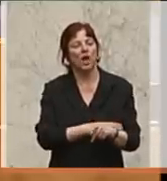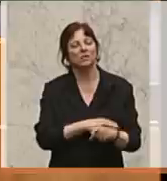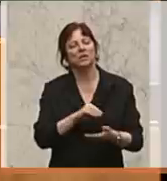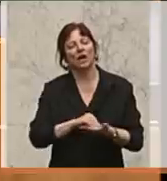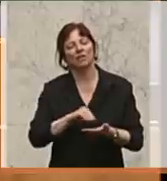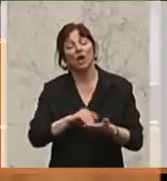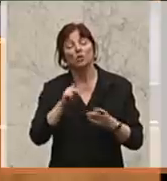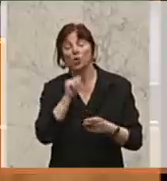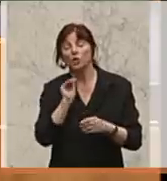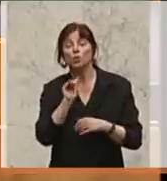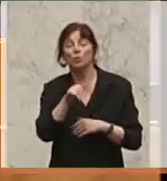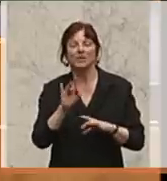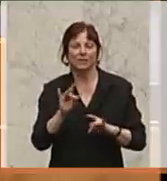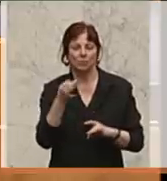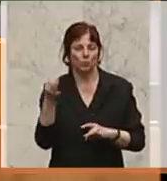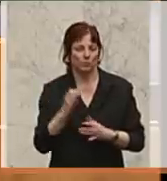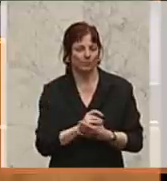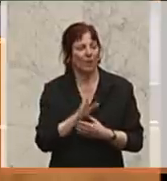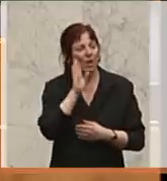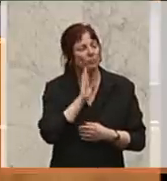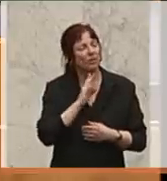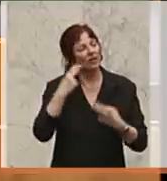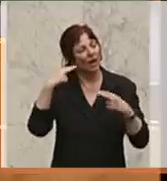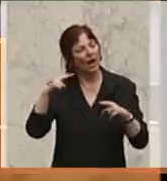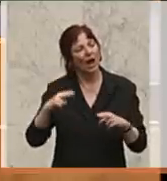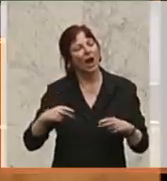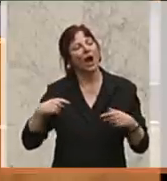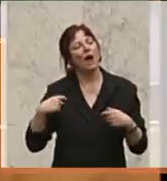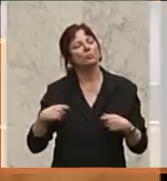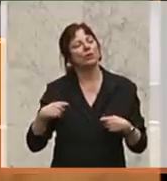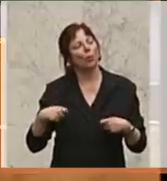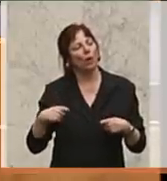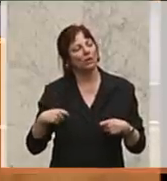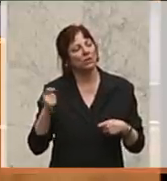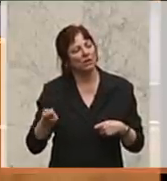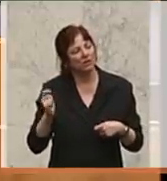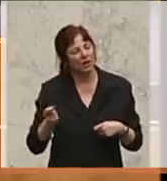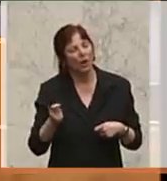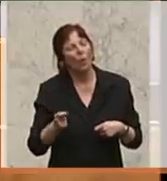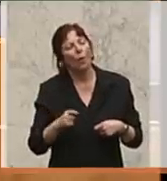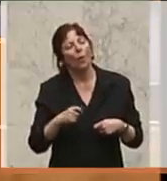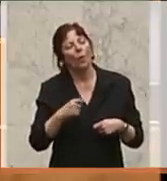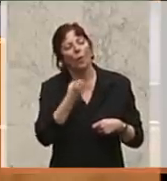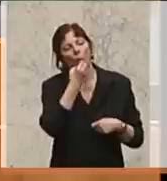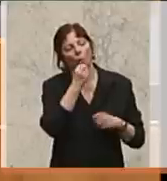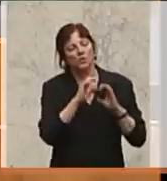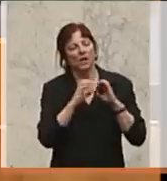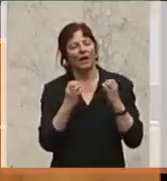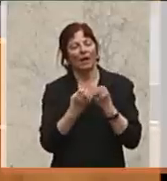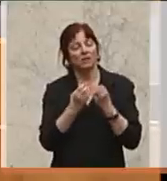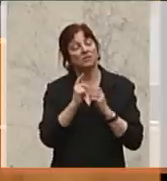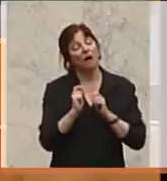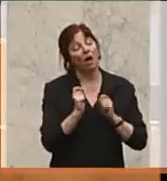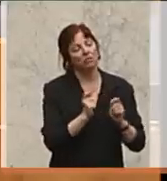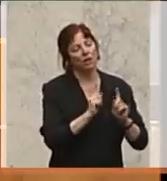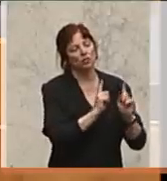10 Minuten dauern. Ich ersuche den Herrn Abgeordneten Dr. Rosenkranz als Antragsteller, die Debatte zu